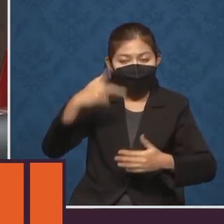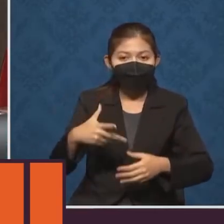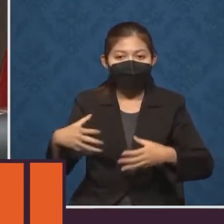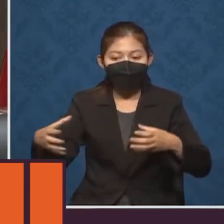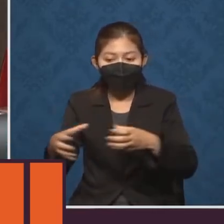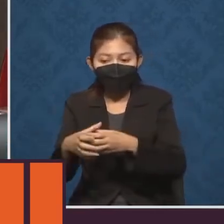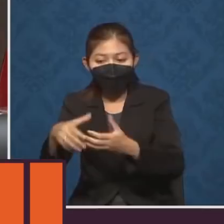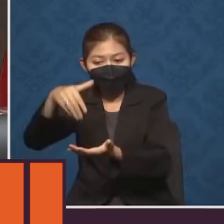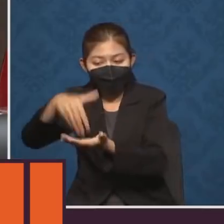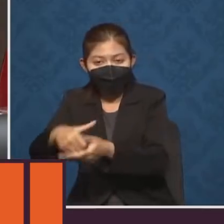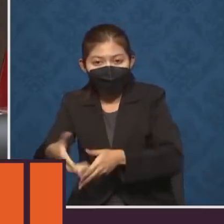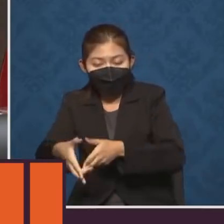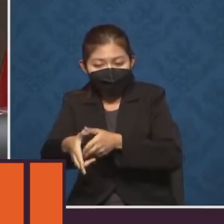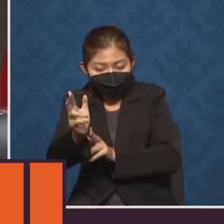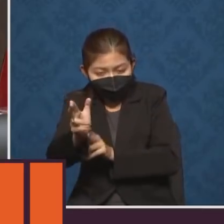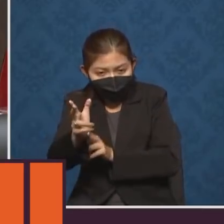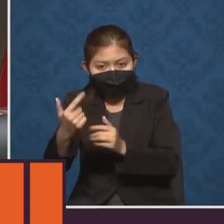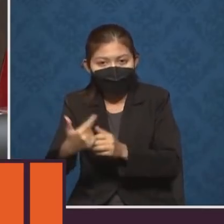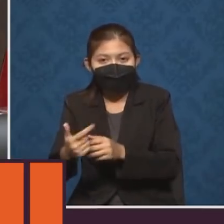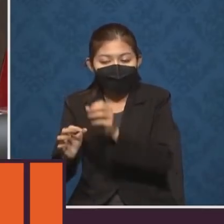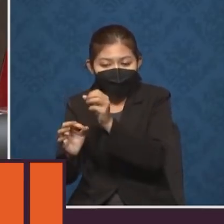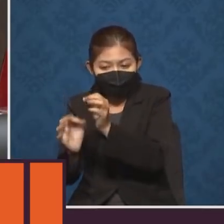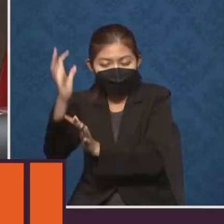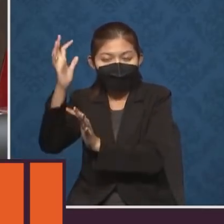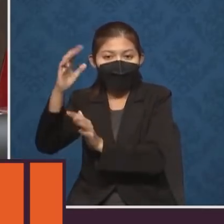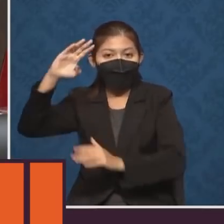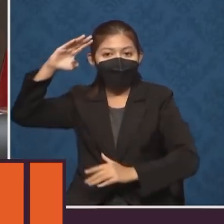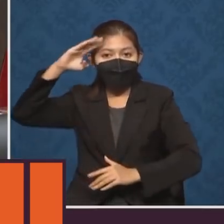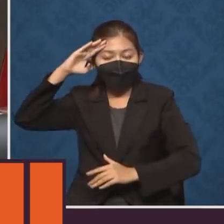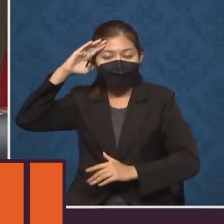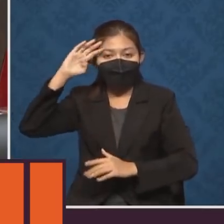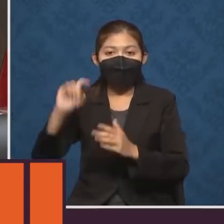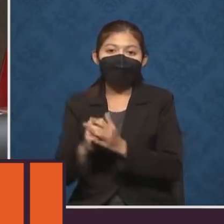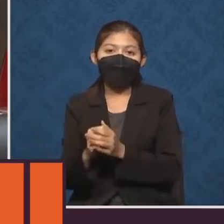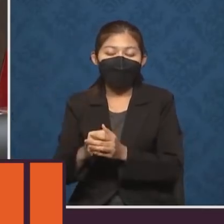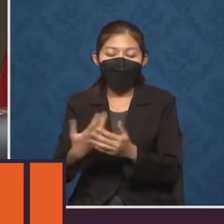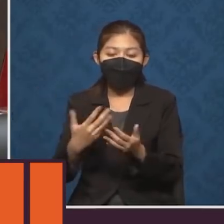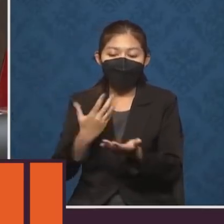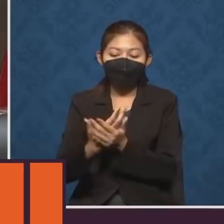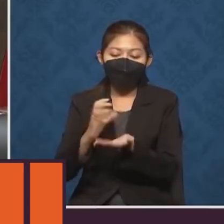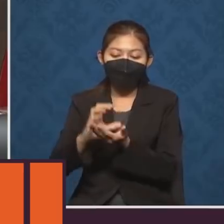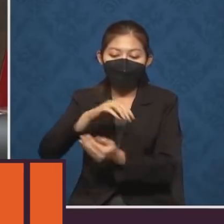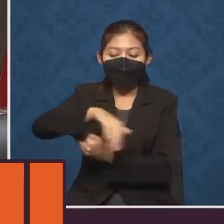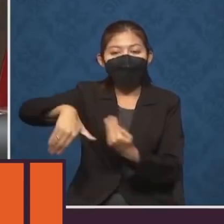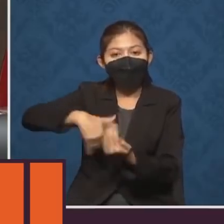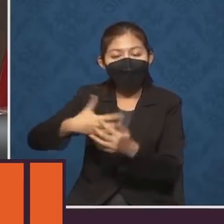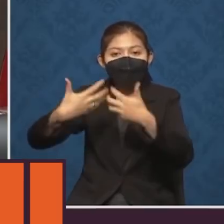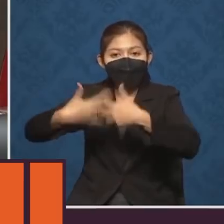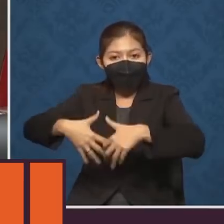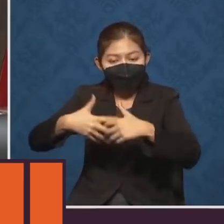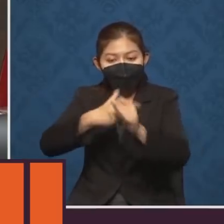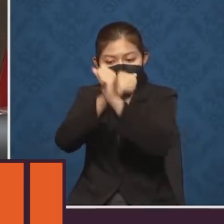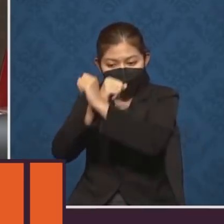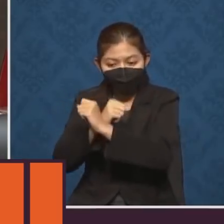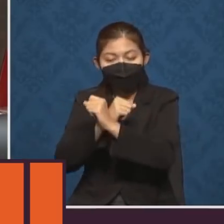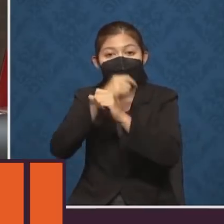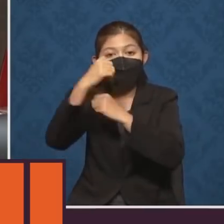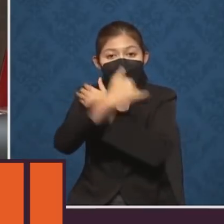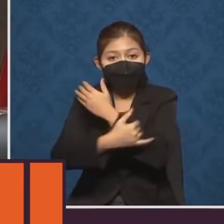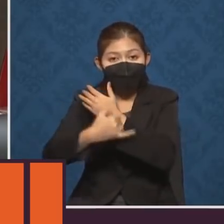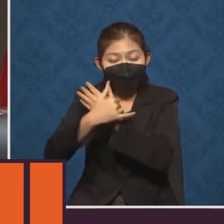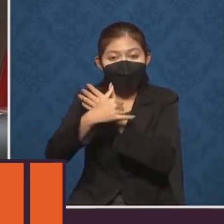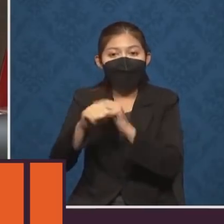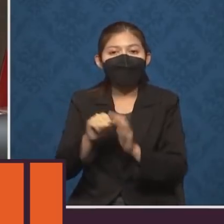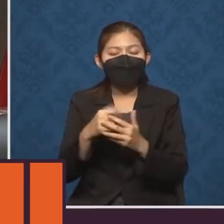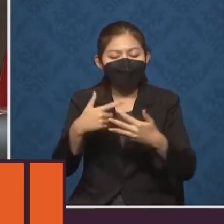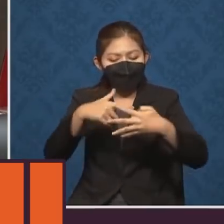โรงงานผลิตวัตถุระเบิดทหารและก็กองทุนหมุนเวียนอุตสาหกรรมป้องกันประเทศข้อ 4กองทุน